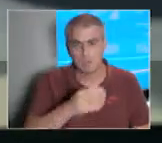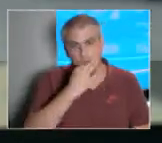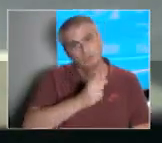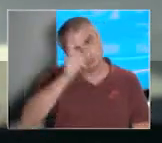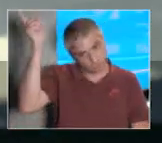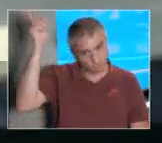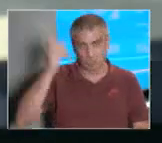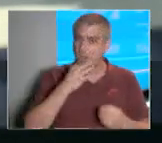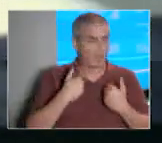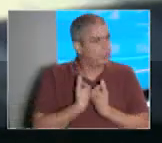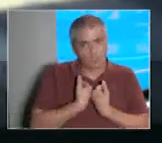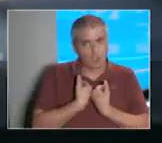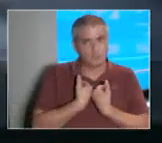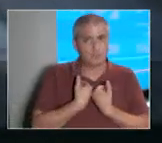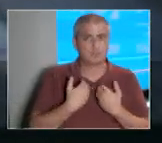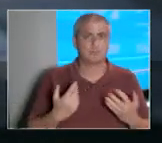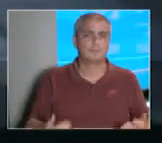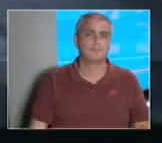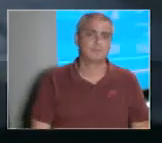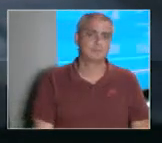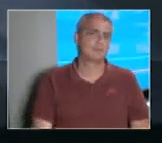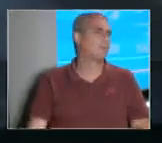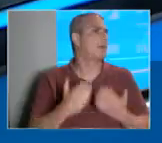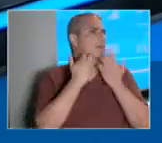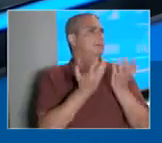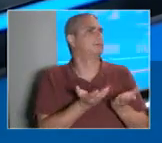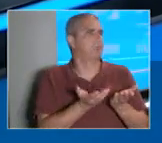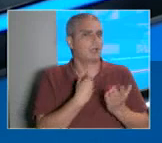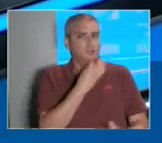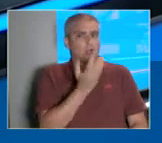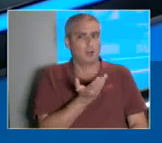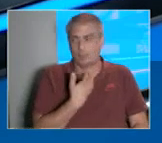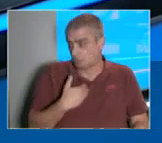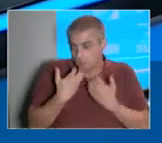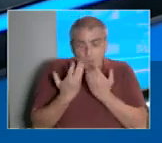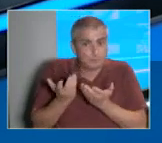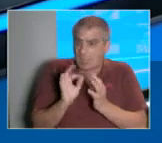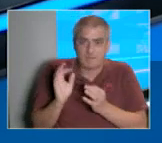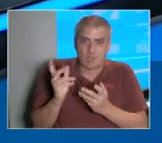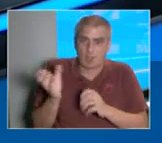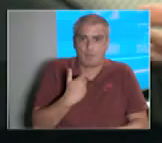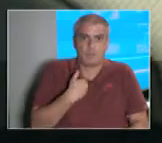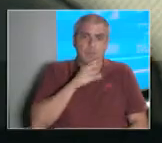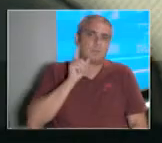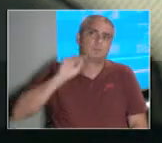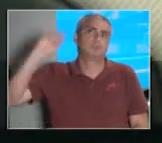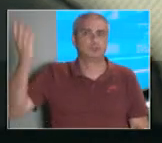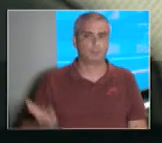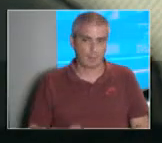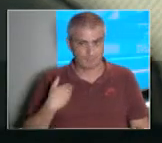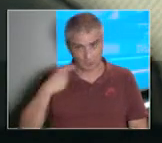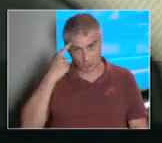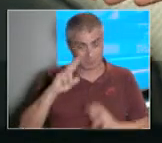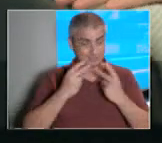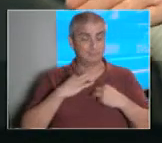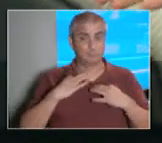תשאל להם, אל תשאל אותי. לא, אבל אי אפשר לבוא בתנאות. מה אתה מסביר כשאתה נשאל את זה? הנה, שואלים לך. אני רוצה להסביר אותם, כי אף אחד לא מינה אותי לדבר בשמם. אני יודע